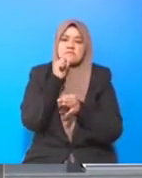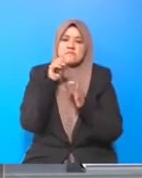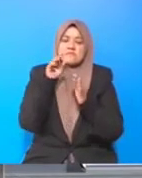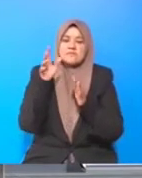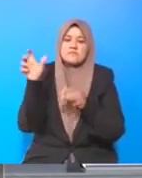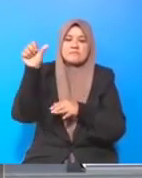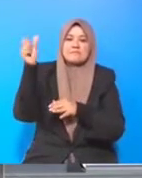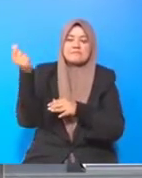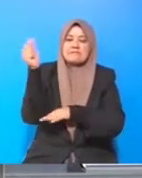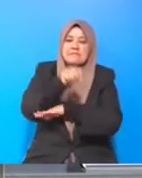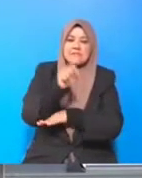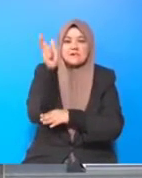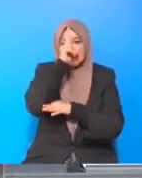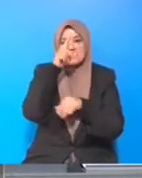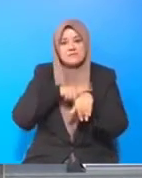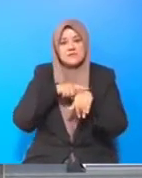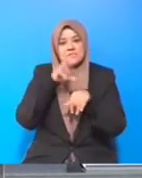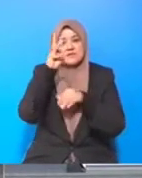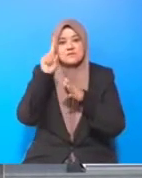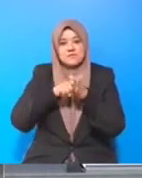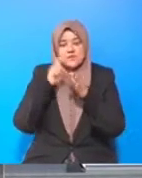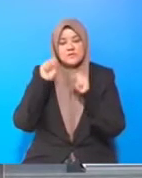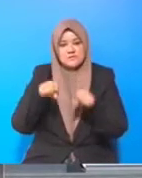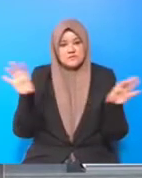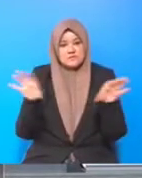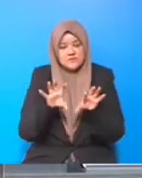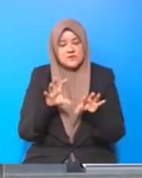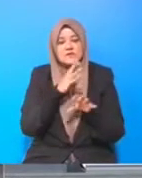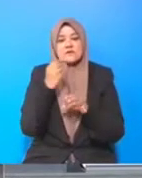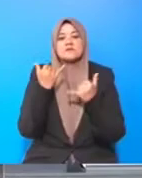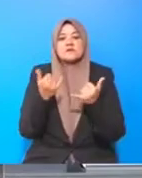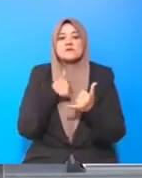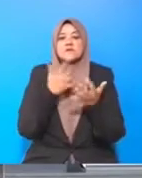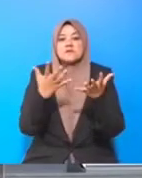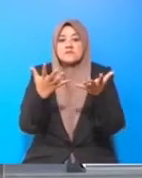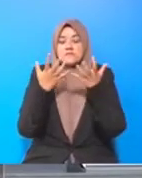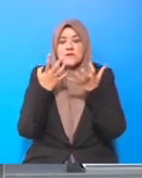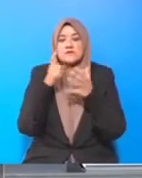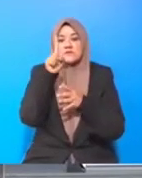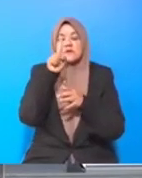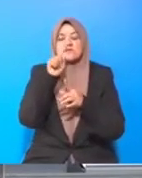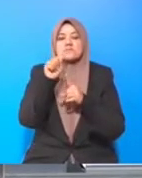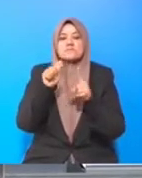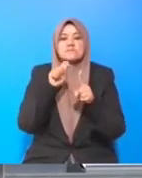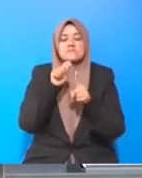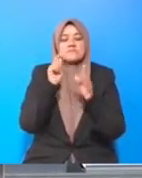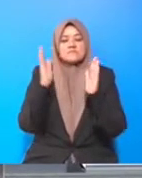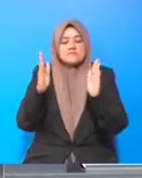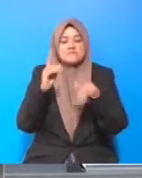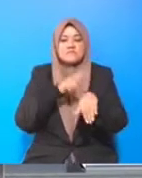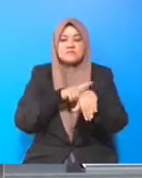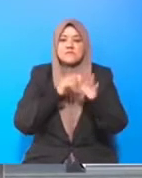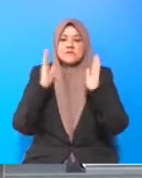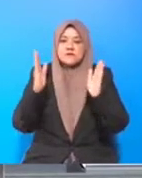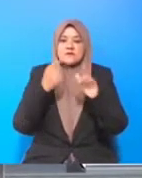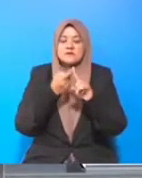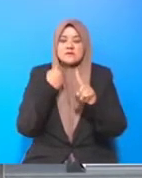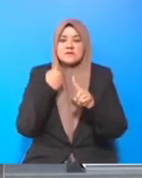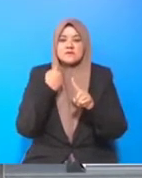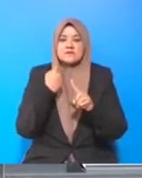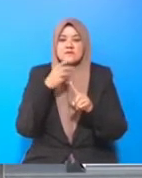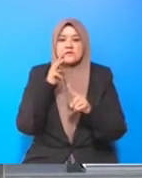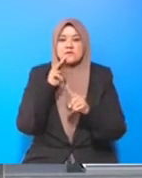tidak jatuh kerajaan dalam mesin 6 bulan boleh dilaksanakan sekarang saya mau satu timeframe dpkm